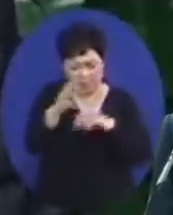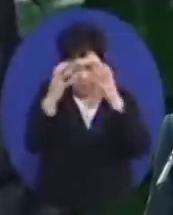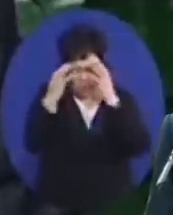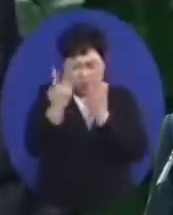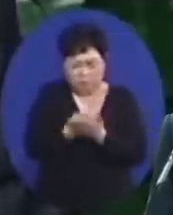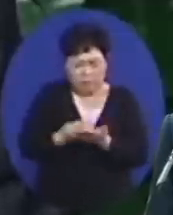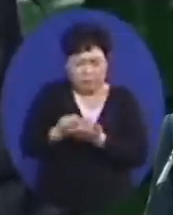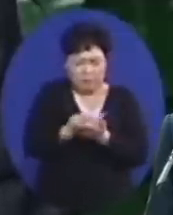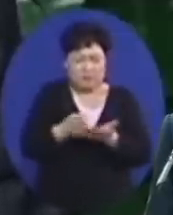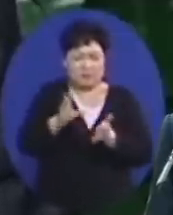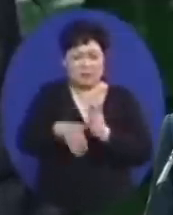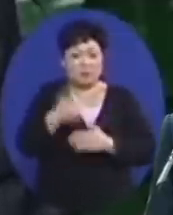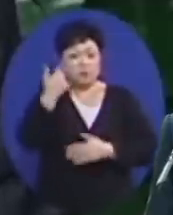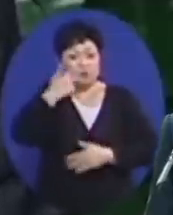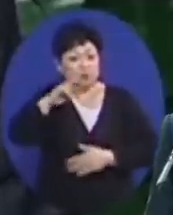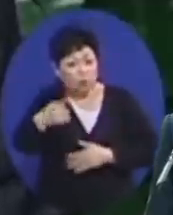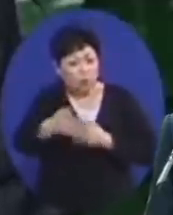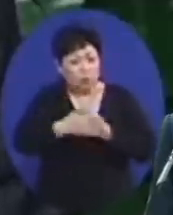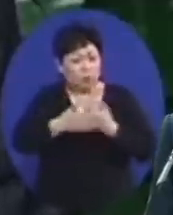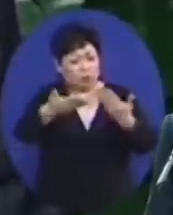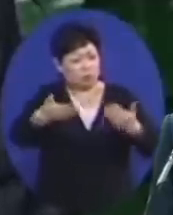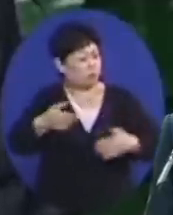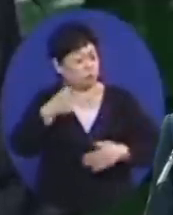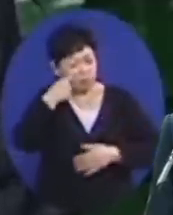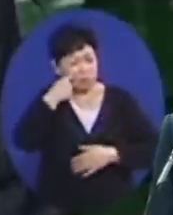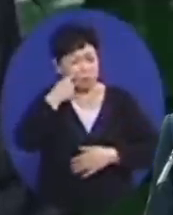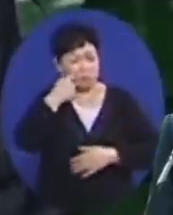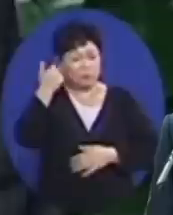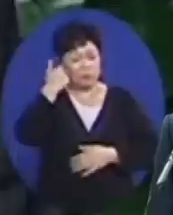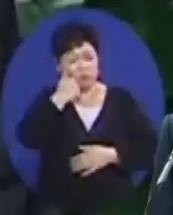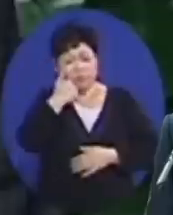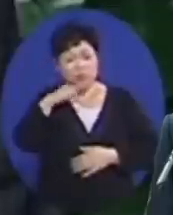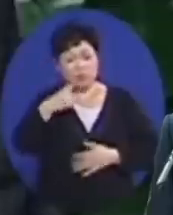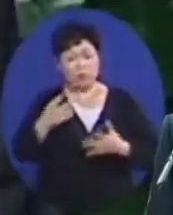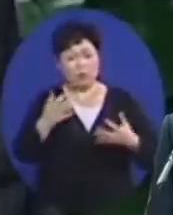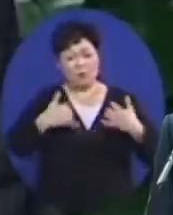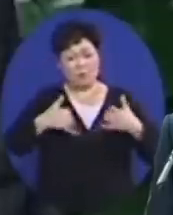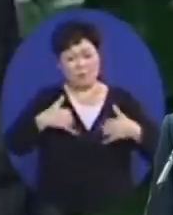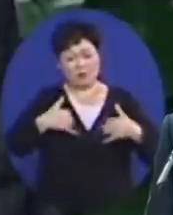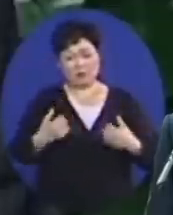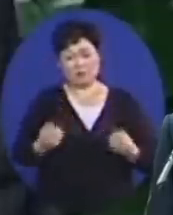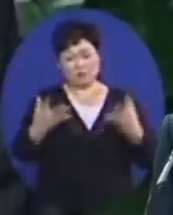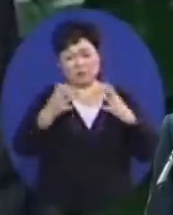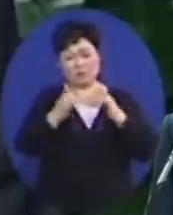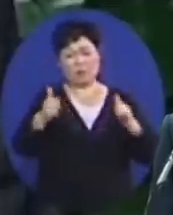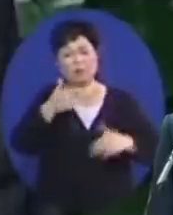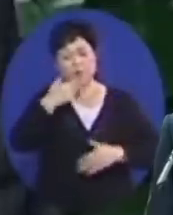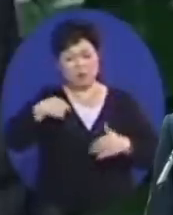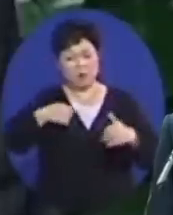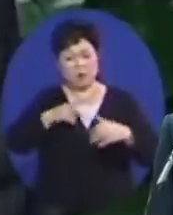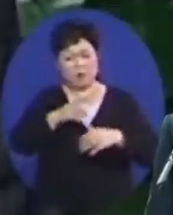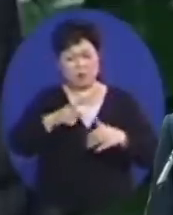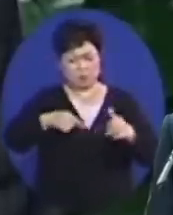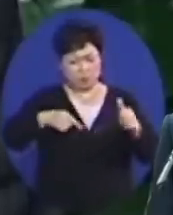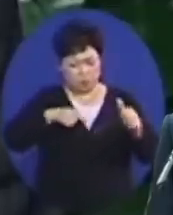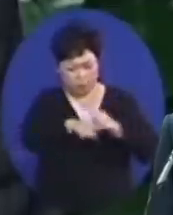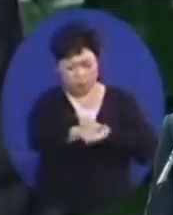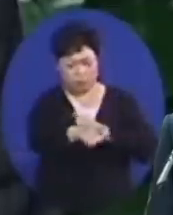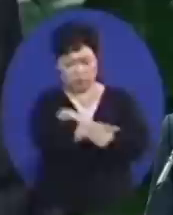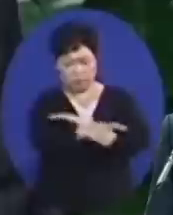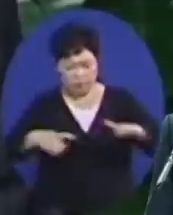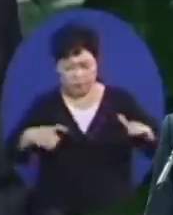몸부림칠 때 아무도 도와주는 사람 없고 아무도 반겨주는 사람 없고 오직 나를 도적질하고 죽이고 멸망시키는